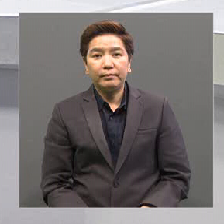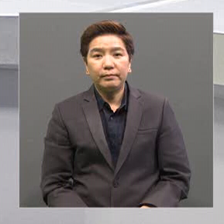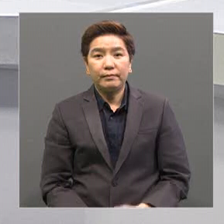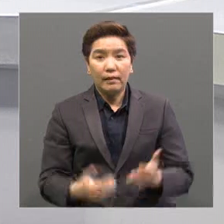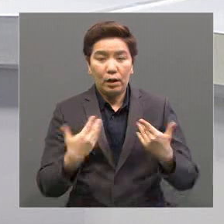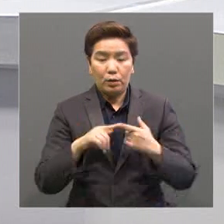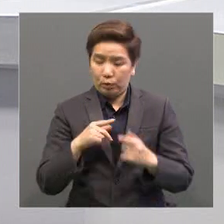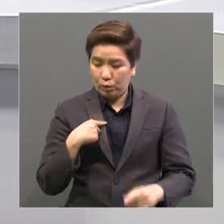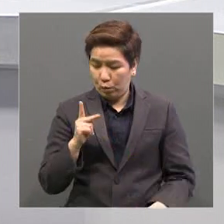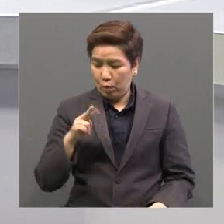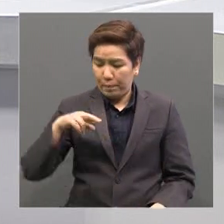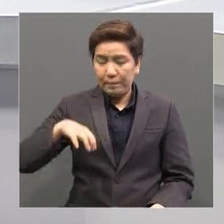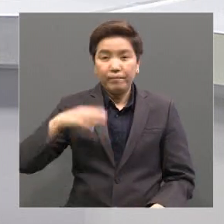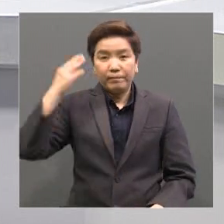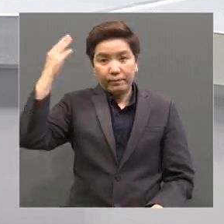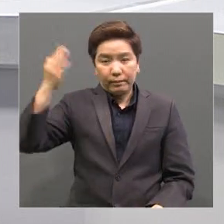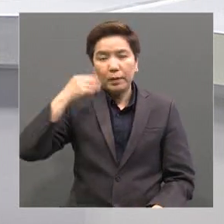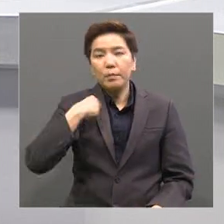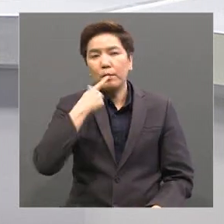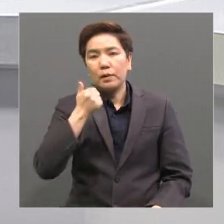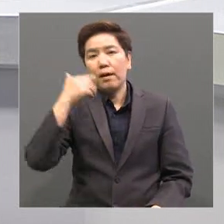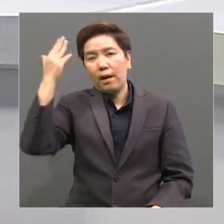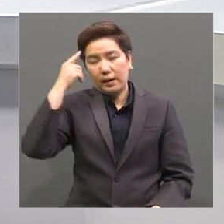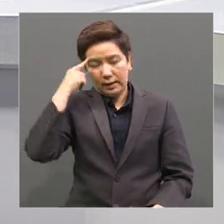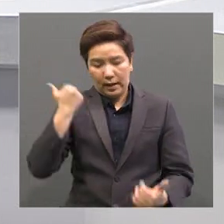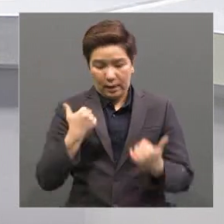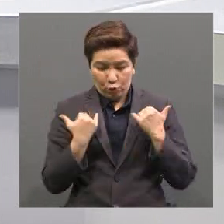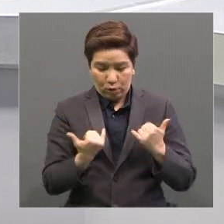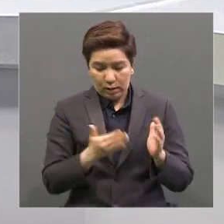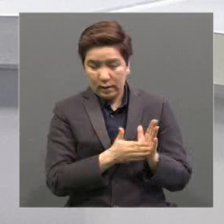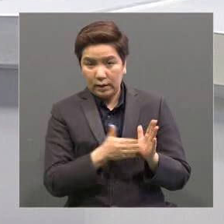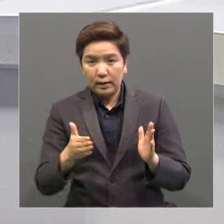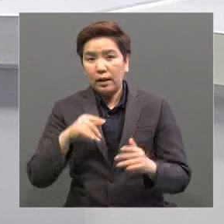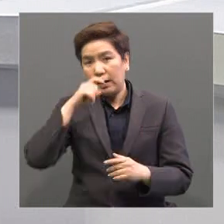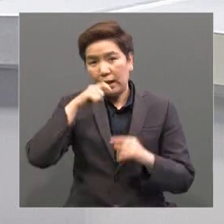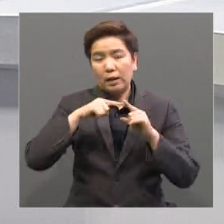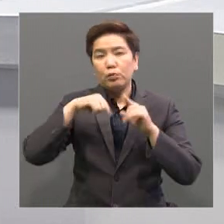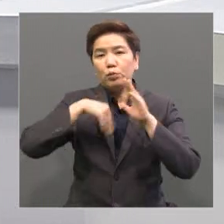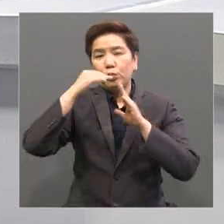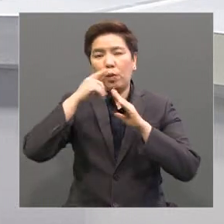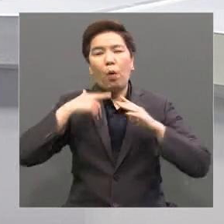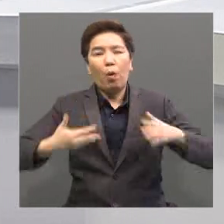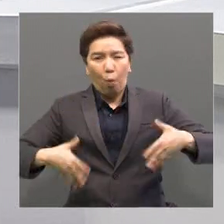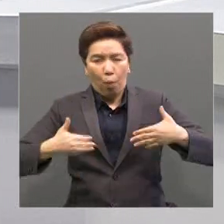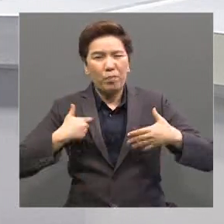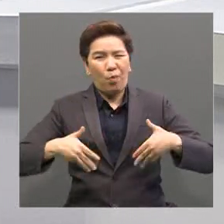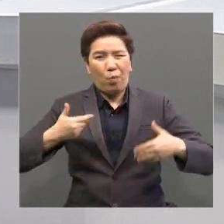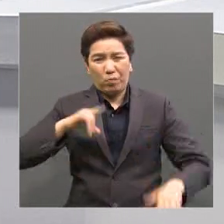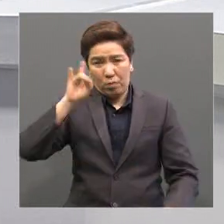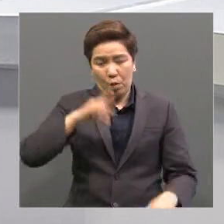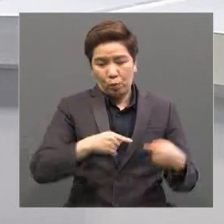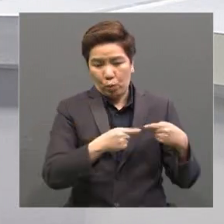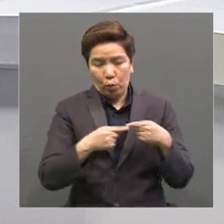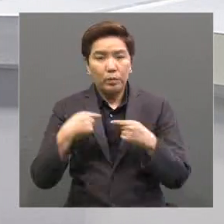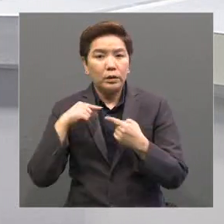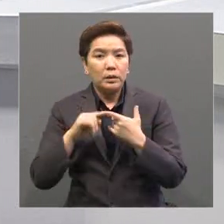ขณะที่ทางกรมอุตุนิยมวิทยาคาดการณ์ลักษณะอากาศในระยะนี้นะครับพื้นที่ของประเทศไทยตอนบนยังมีอากาศร้อนถึงร้อนจัดต่อเนื่อง